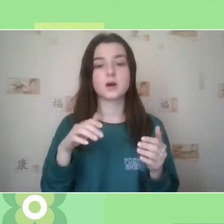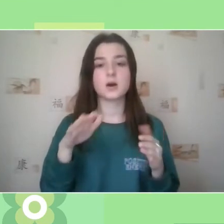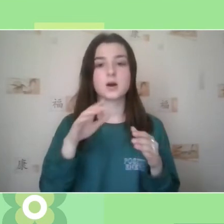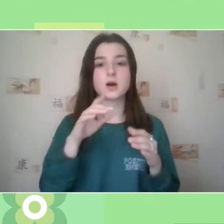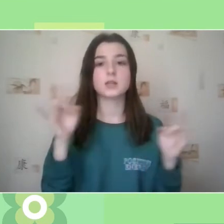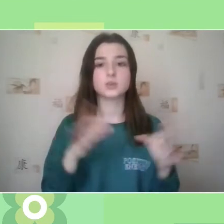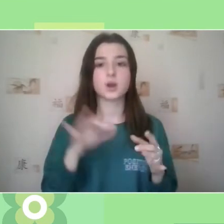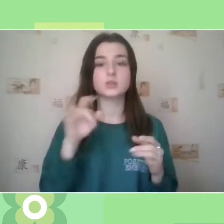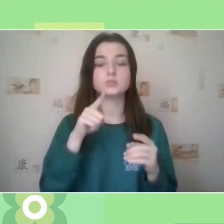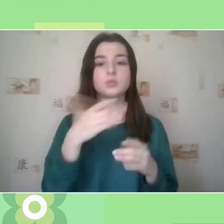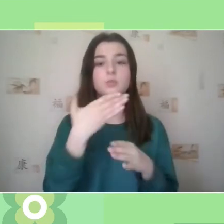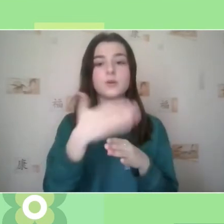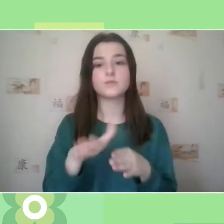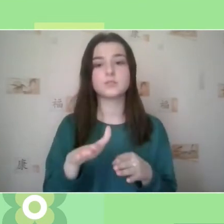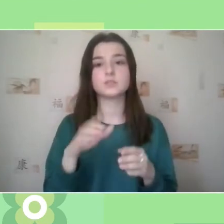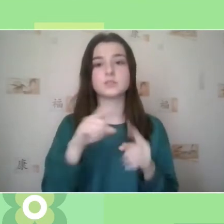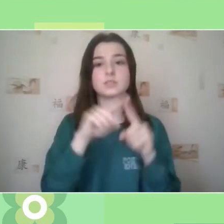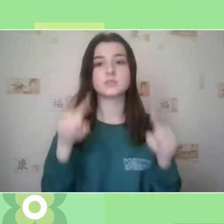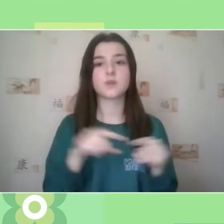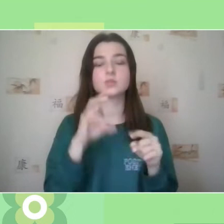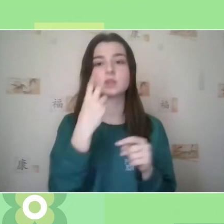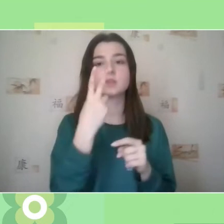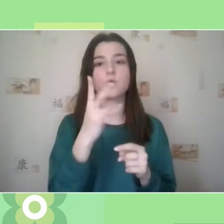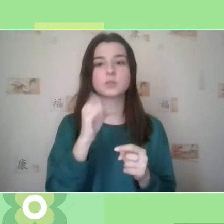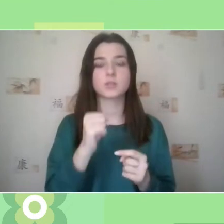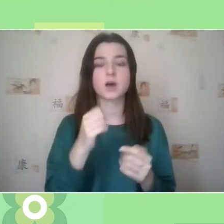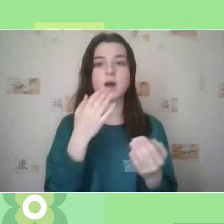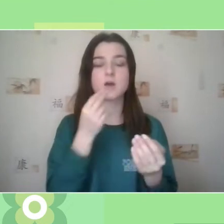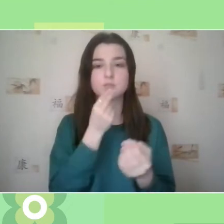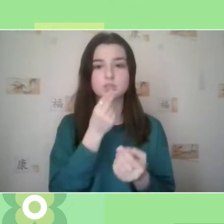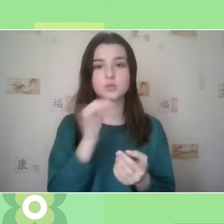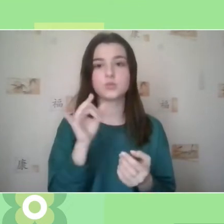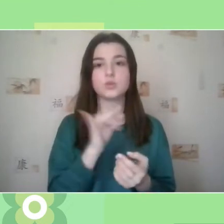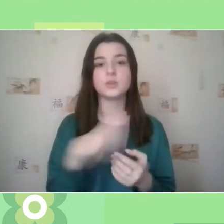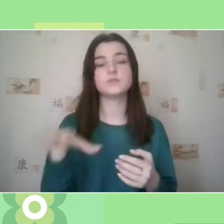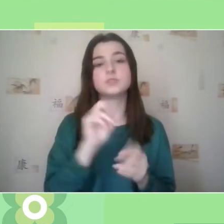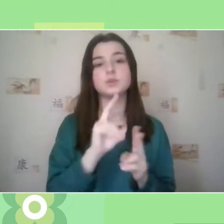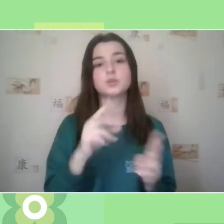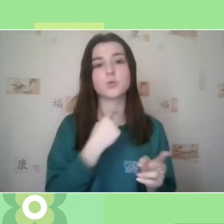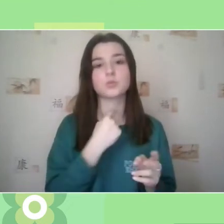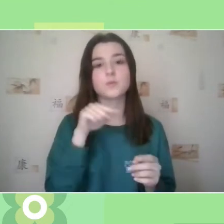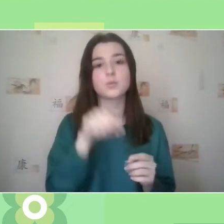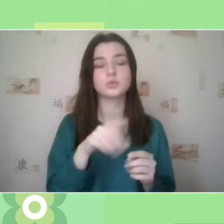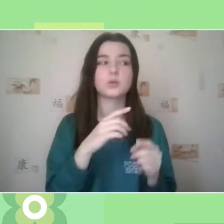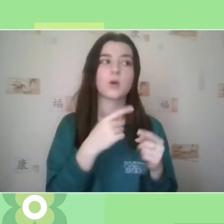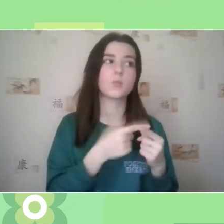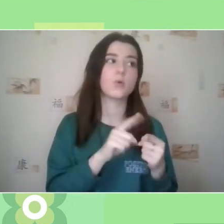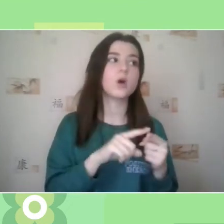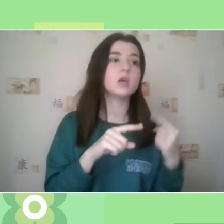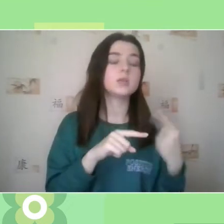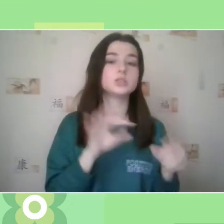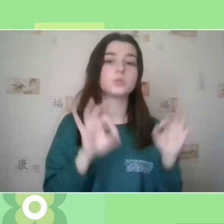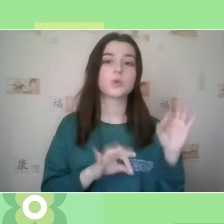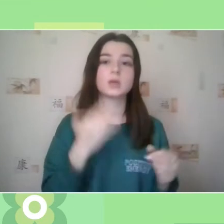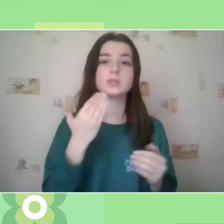виділить сертифікат на двох на романтичну вечерю, і оскільки всі, хто проголосував за той чи інший проект, є